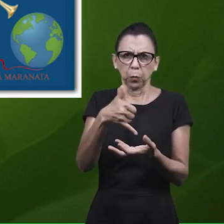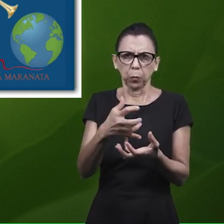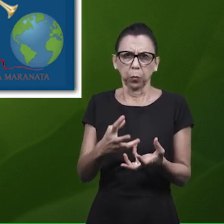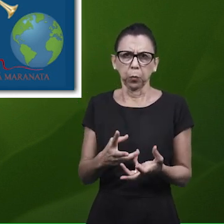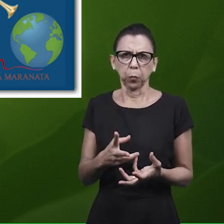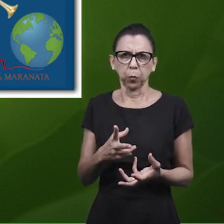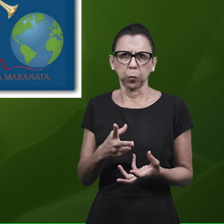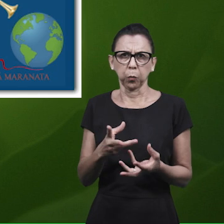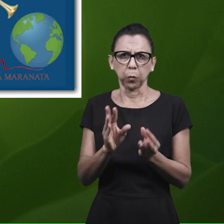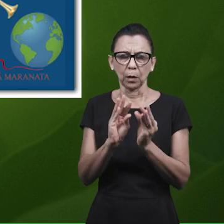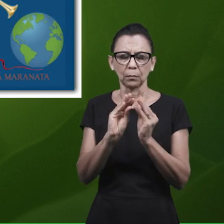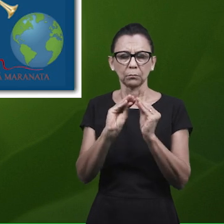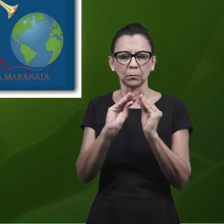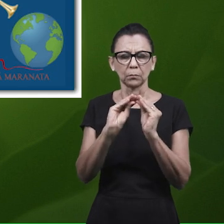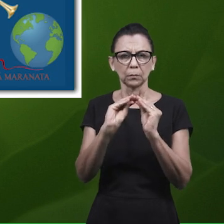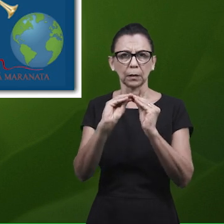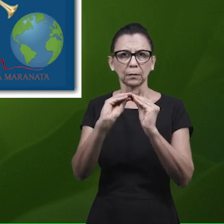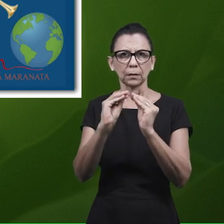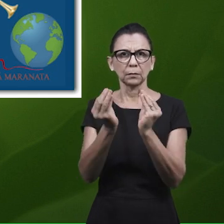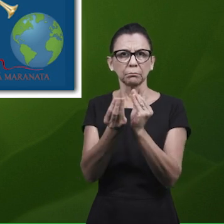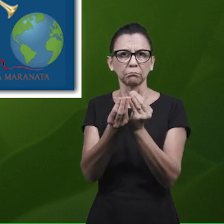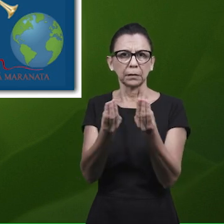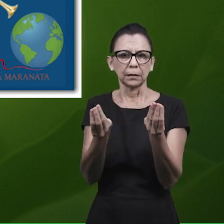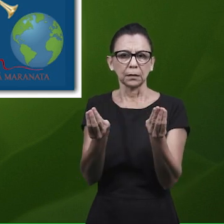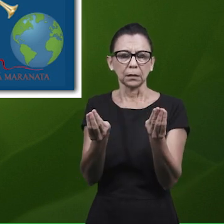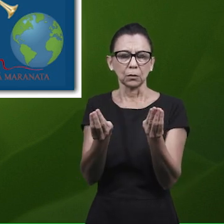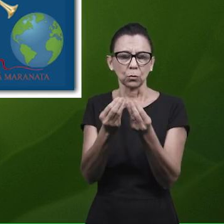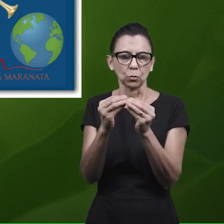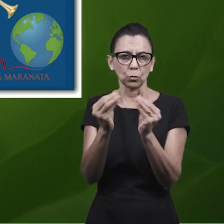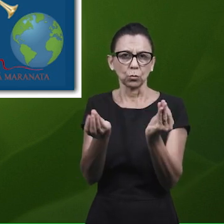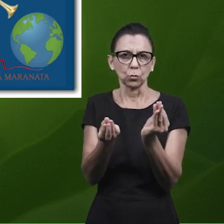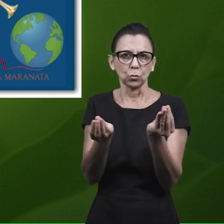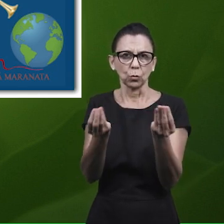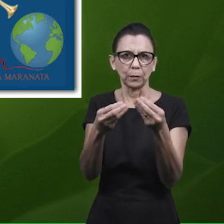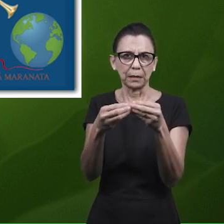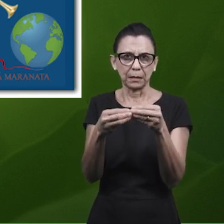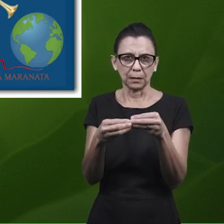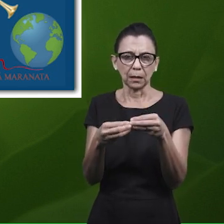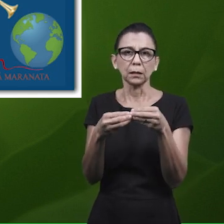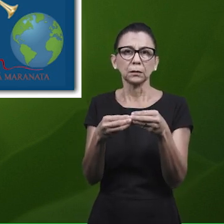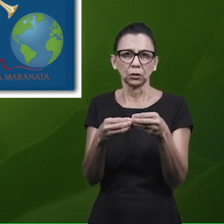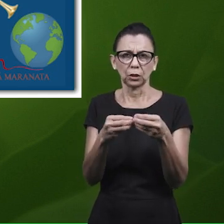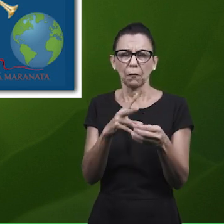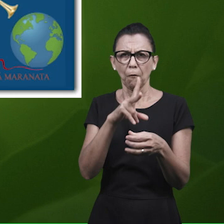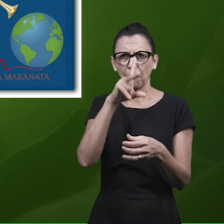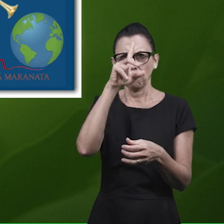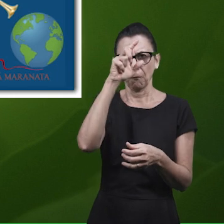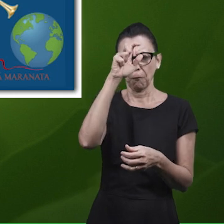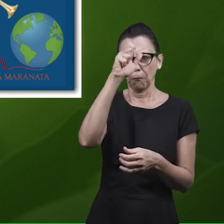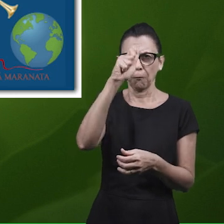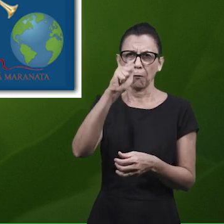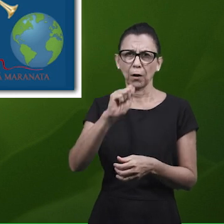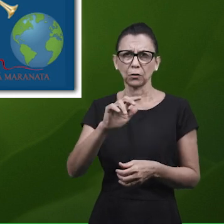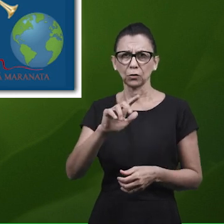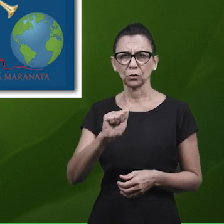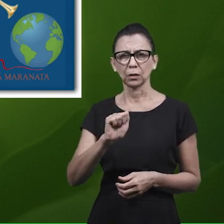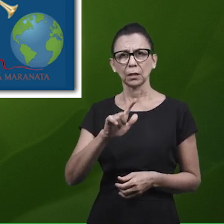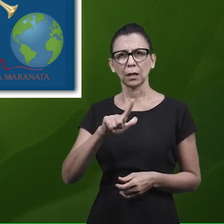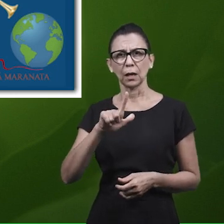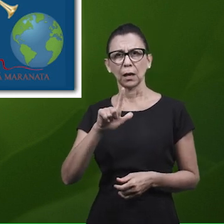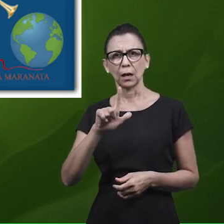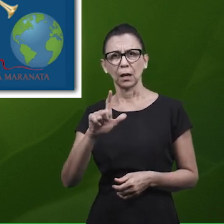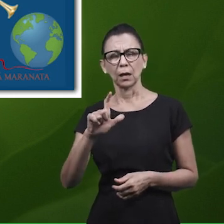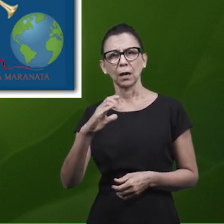forte. Cette substance a une capacité, une caractéristique alcaline très forte qui, quand